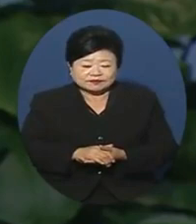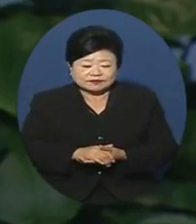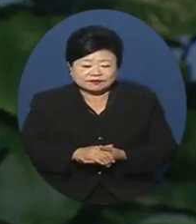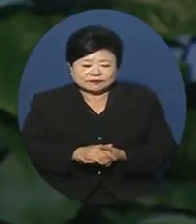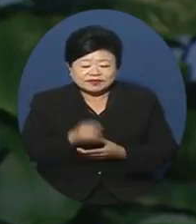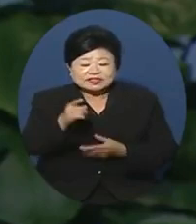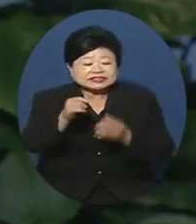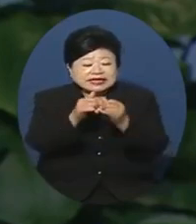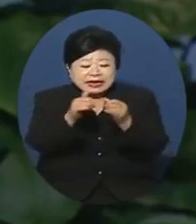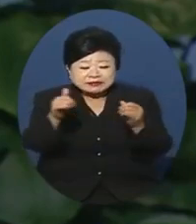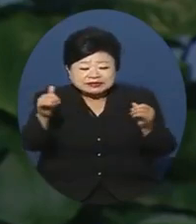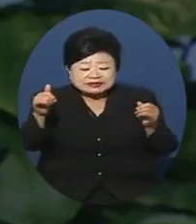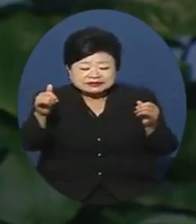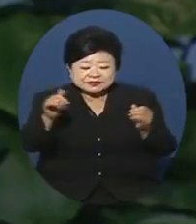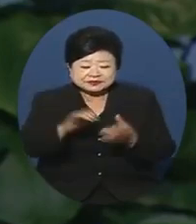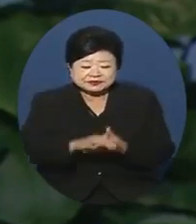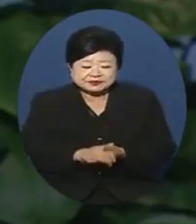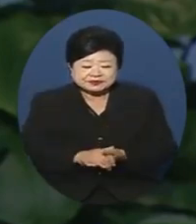이 사람은